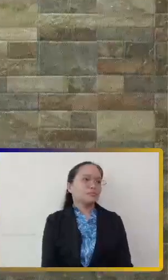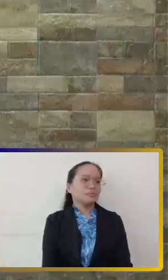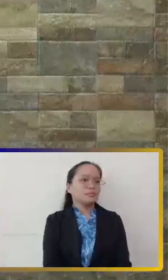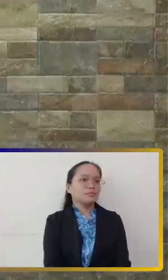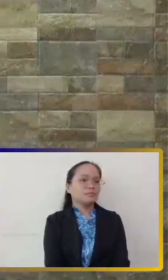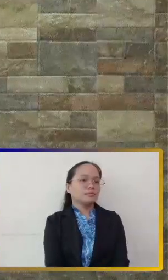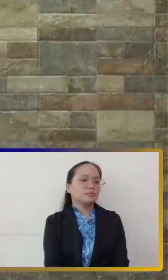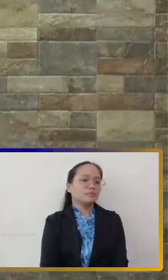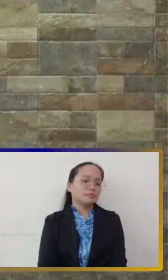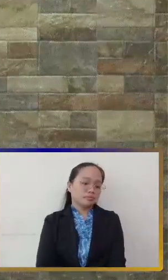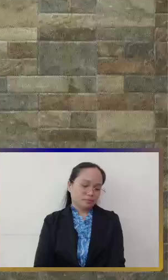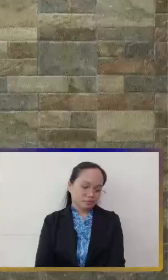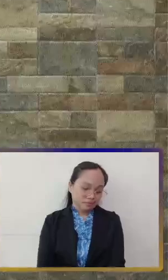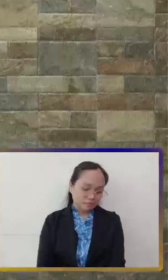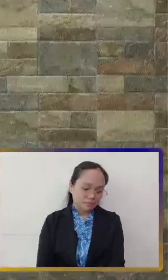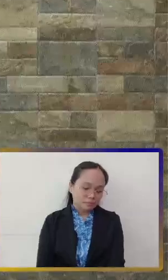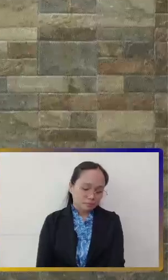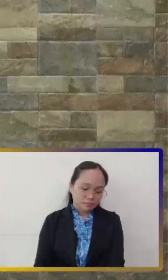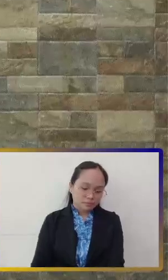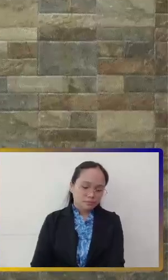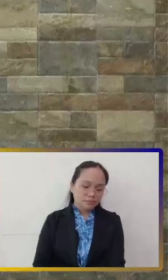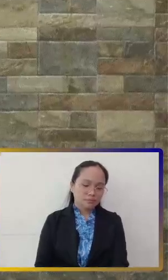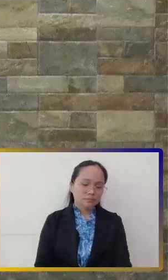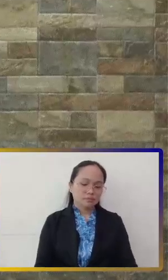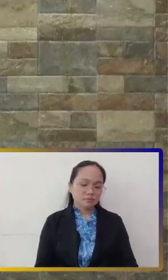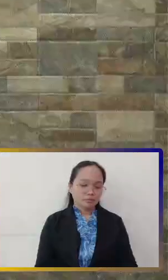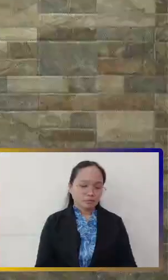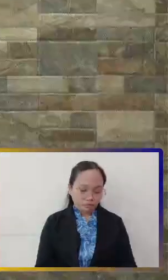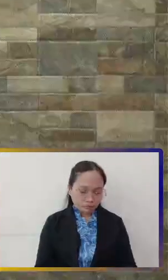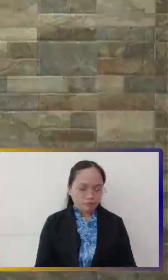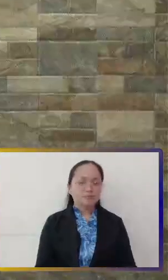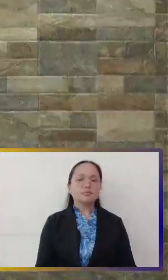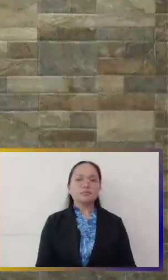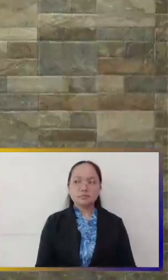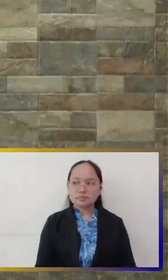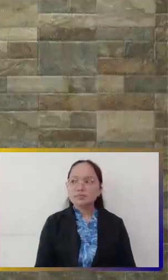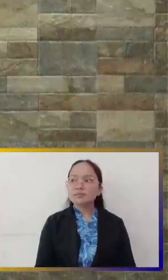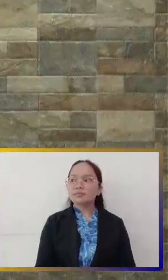Be careful with your word about the holy thing of God.